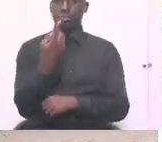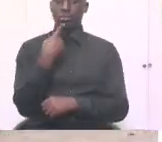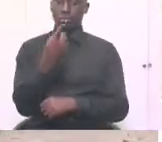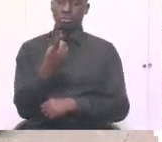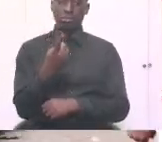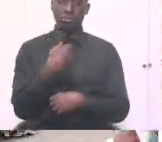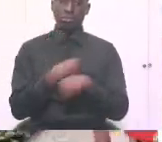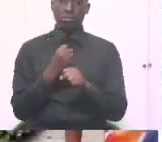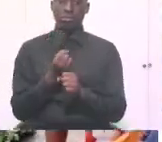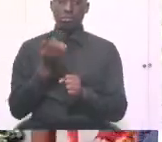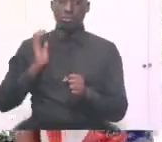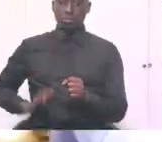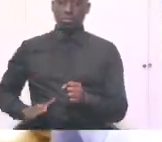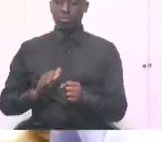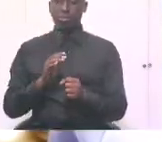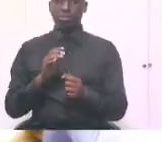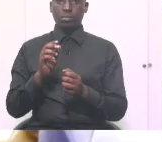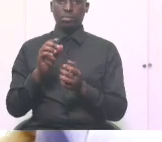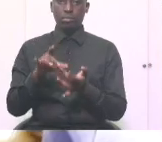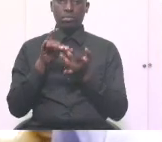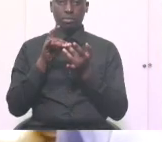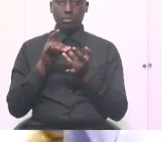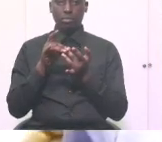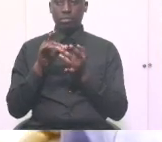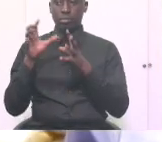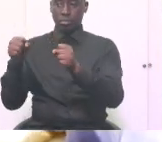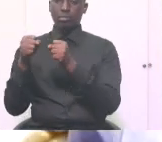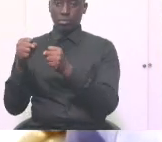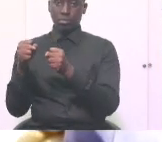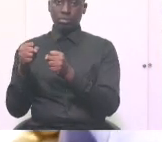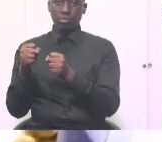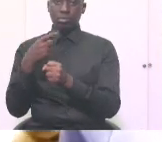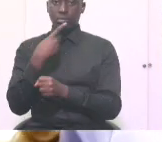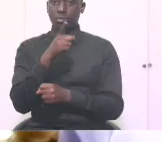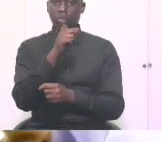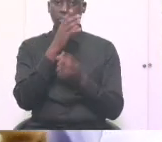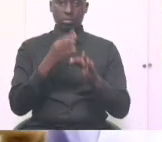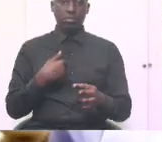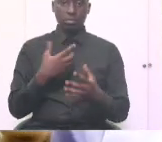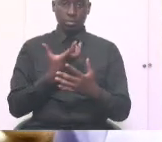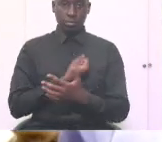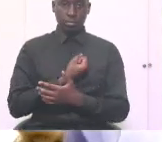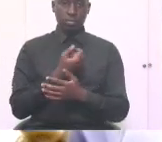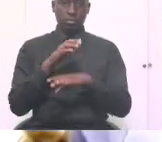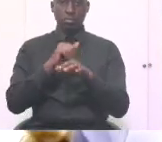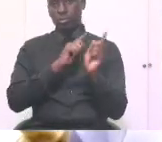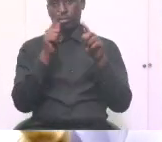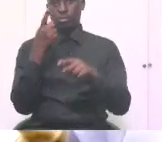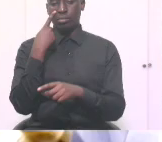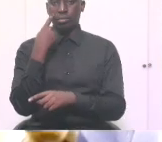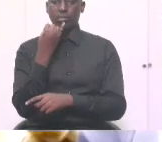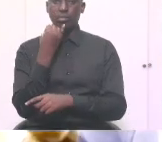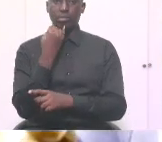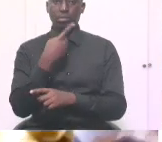ko byamuteye imyitwarire idasanzwe. Umuturanyi yaramufashe amaze kumufata aravuga ati ibintu ntabwo nabyihererana, bahita bampamagara tuhita tugerayo dusanga